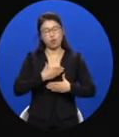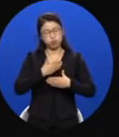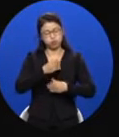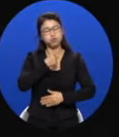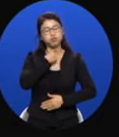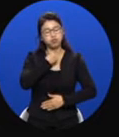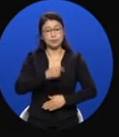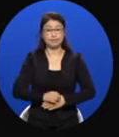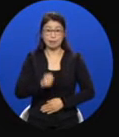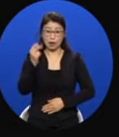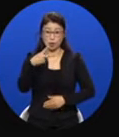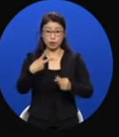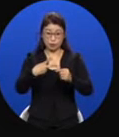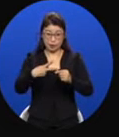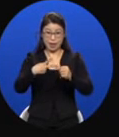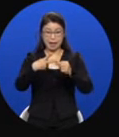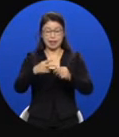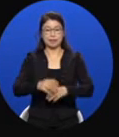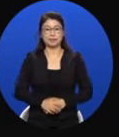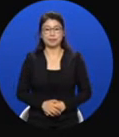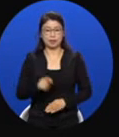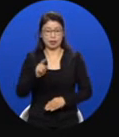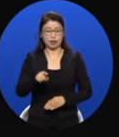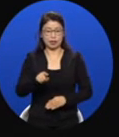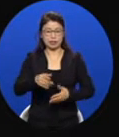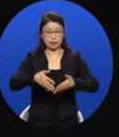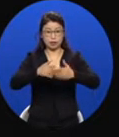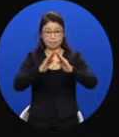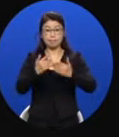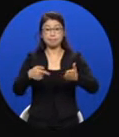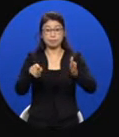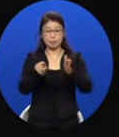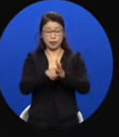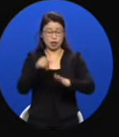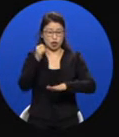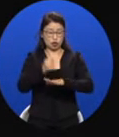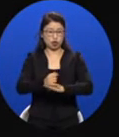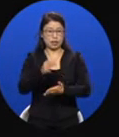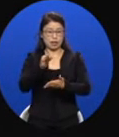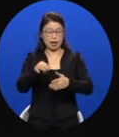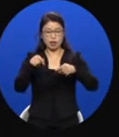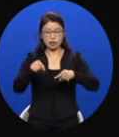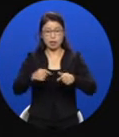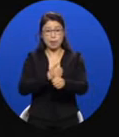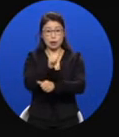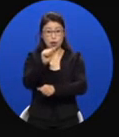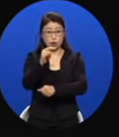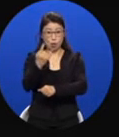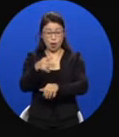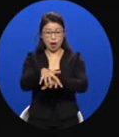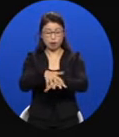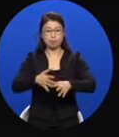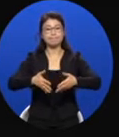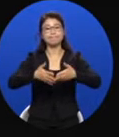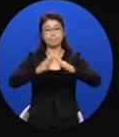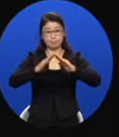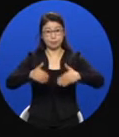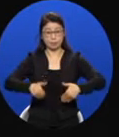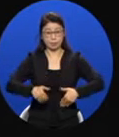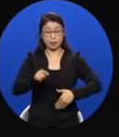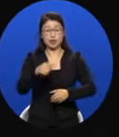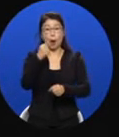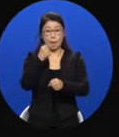합니다. 또한 두 번째로서 이것들을 설치하기 위해서는 최저가격 심의위원회라는 것을 만들어야 됩니다.